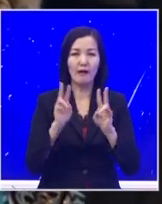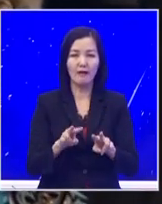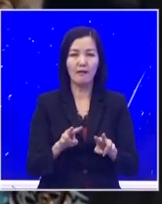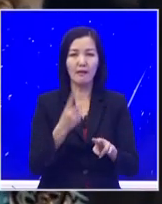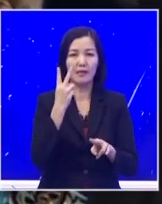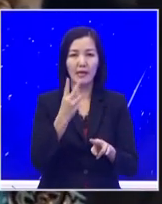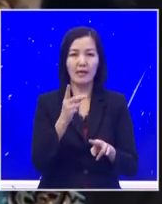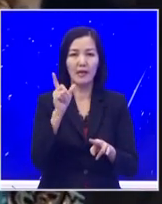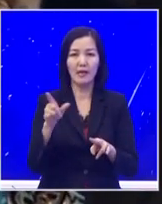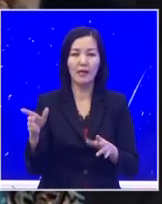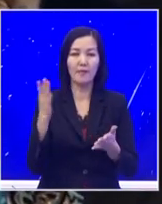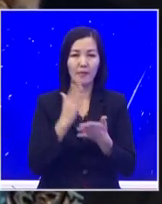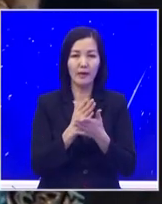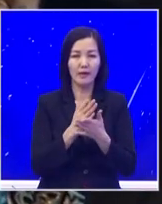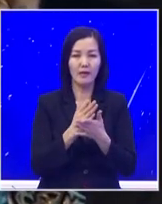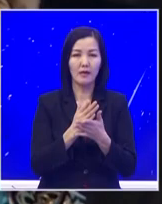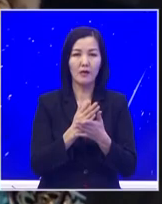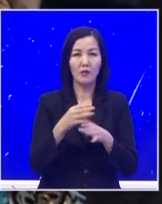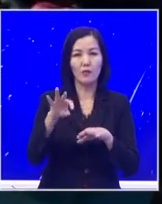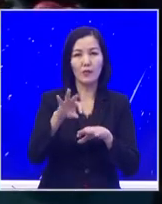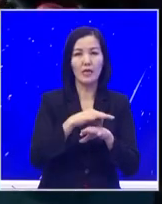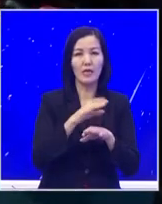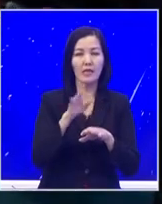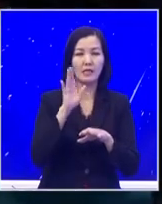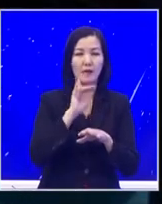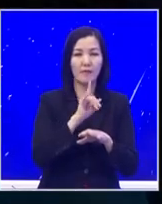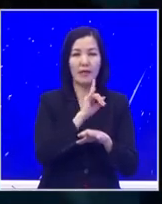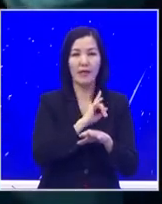қалған азаматтық тұлғалық келбеттер үшін рахмет айтқым келеді.